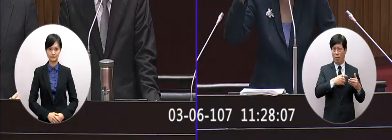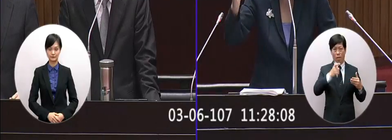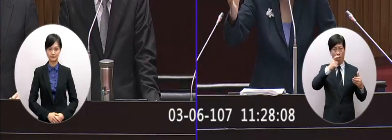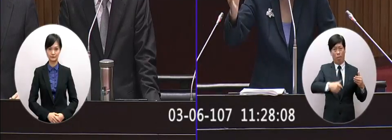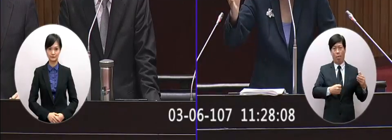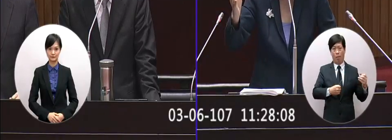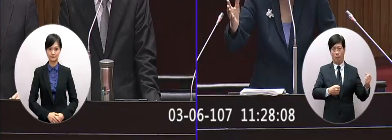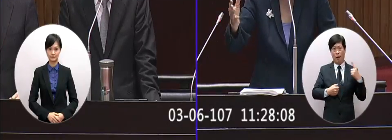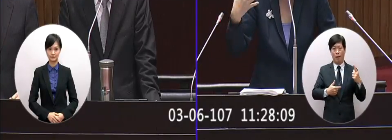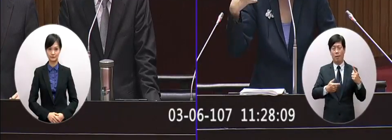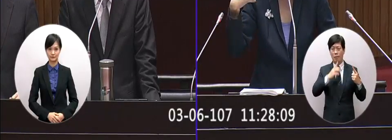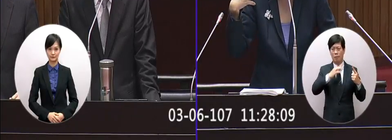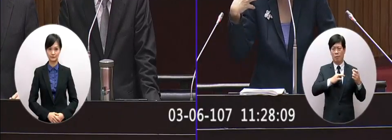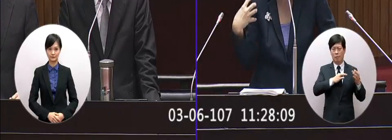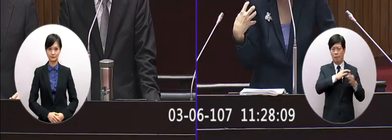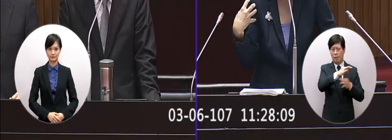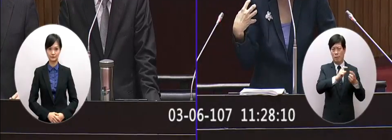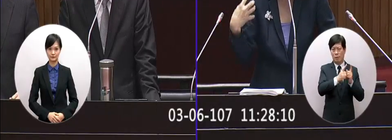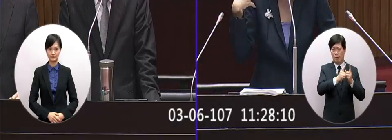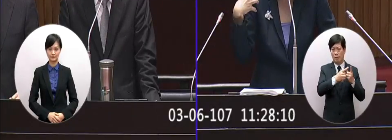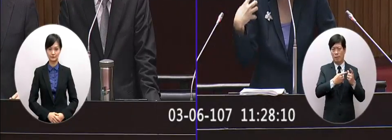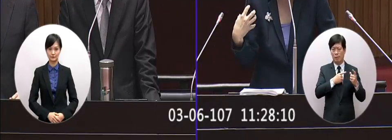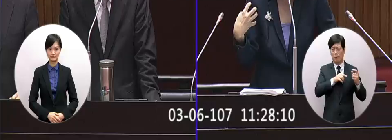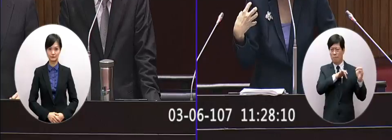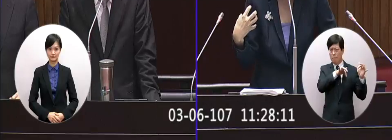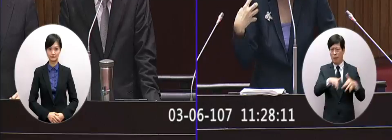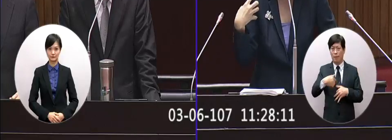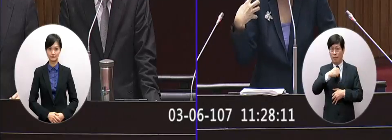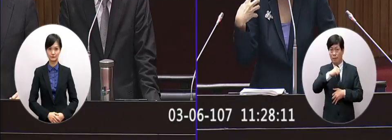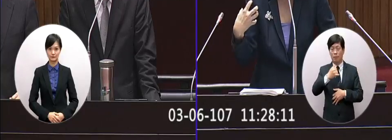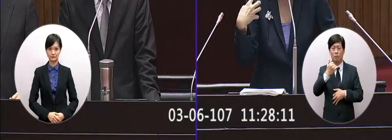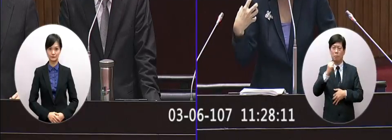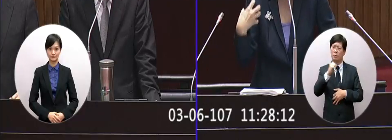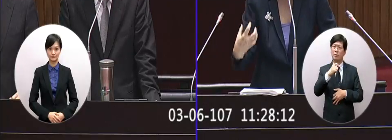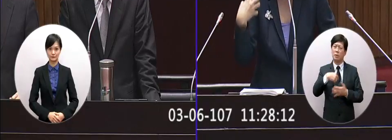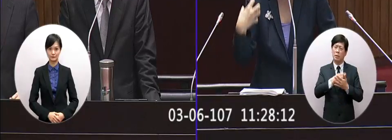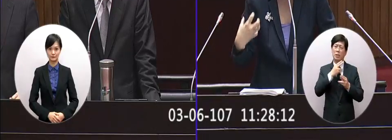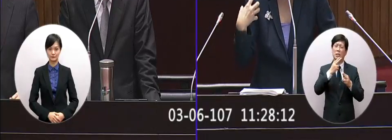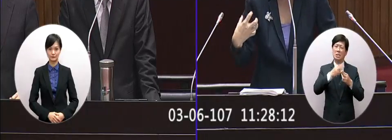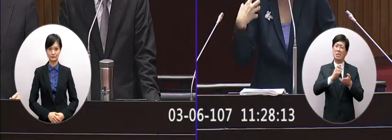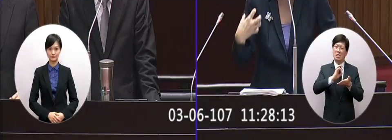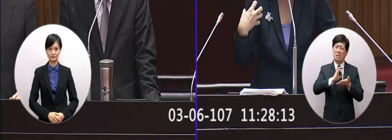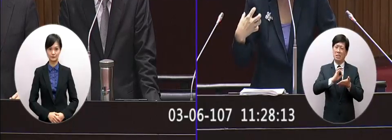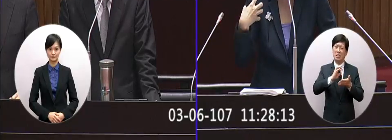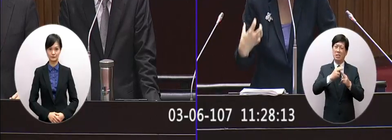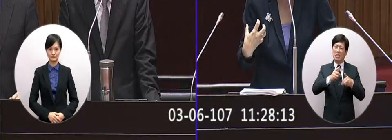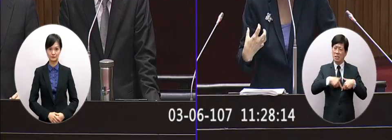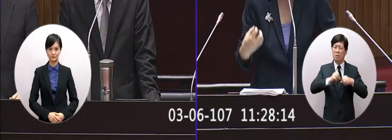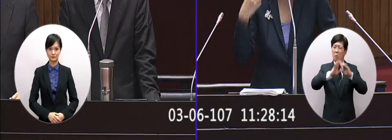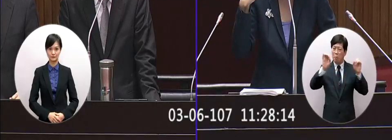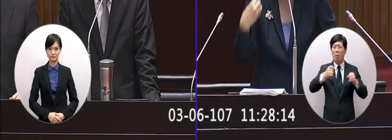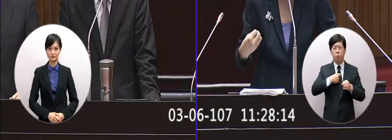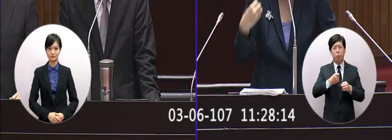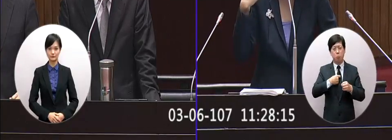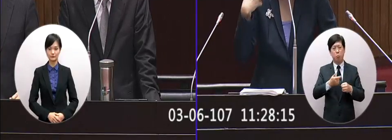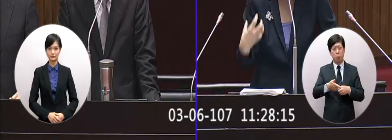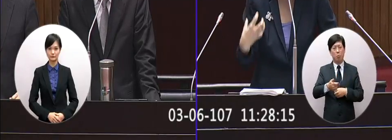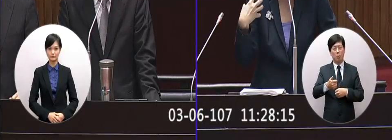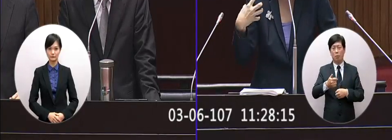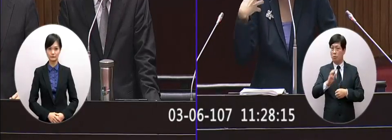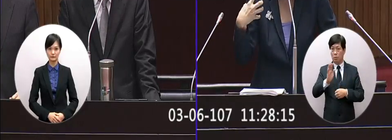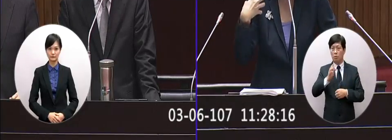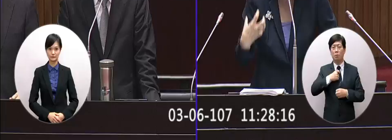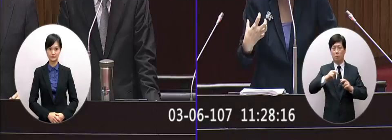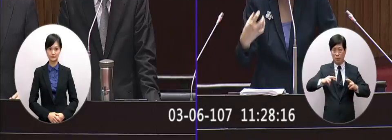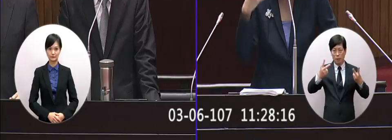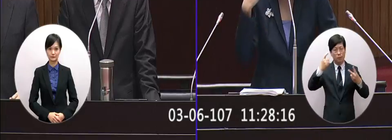个不管是经济上面的攻势，我们势必不能只是信心喊话，叫做我们要有信心，我们是否要